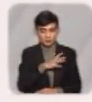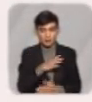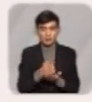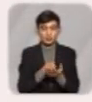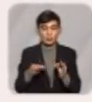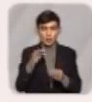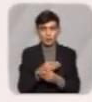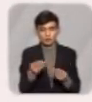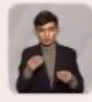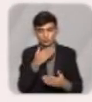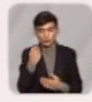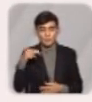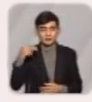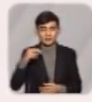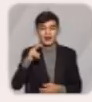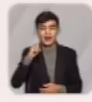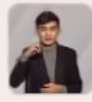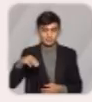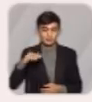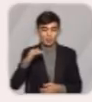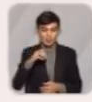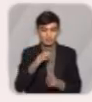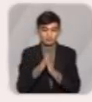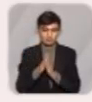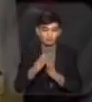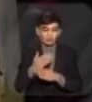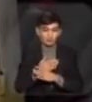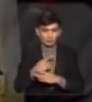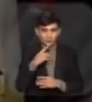дегендер президент Қасым Жомарт Тоқаевтан көмек сұрайды.